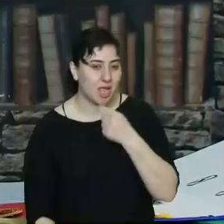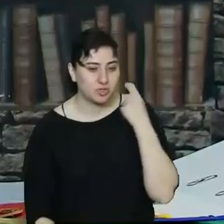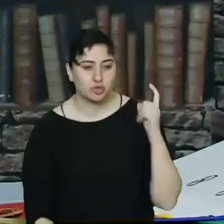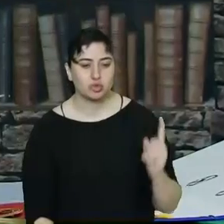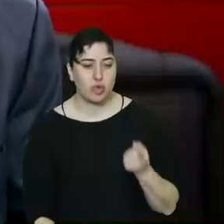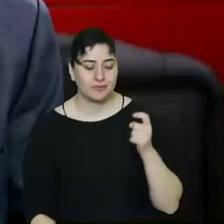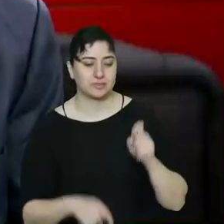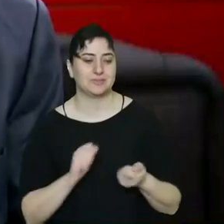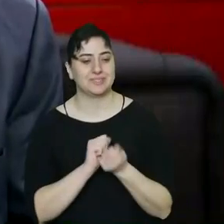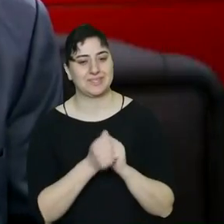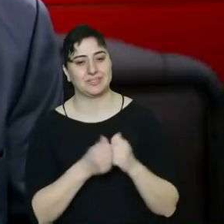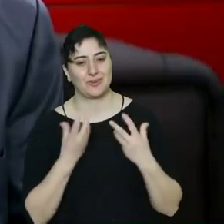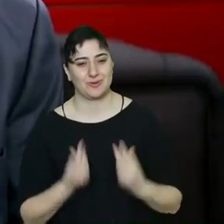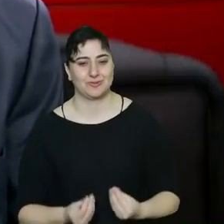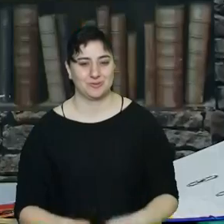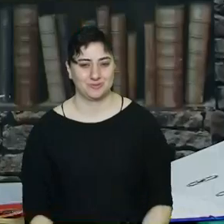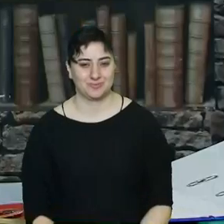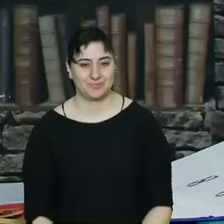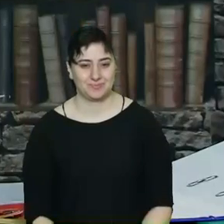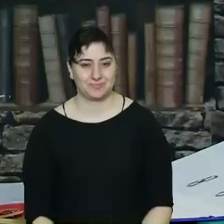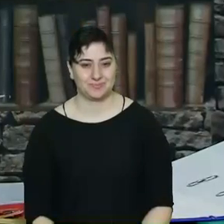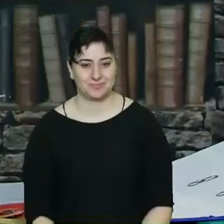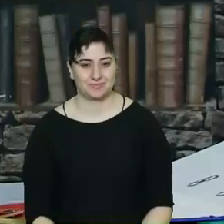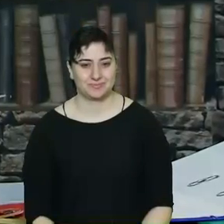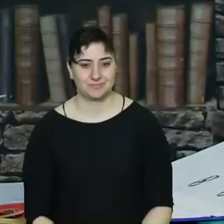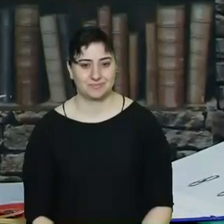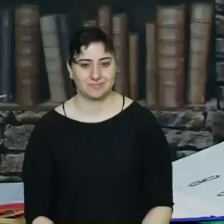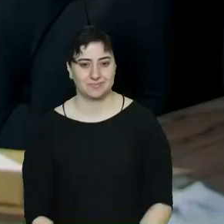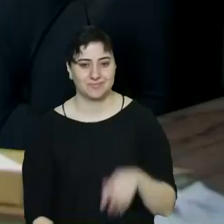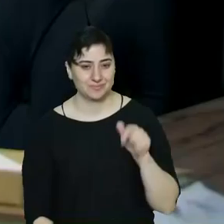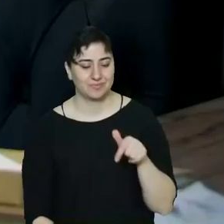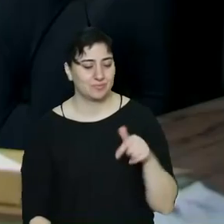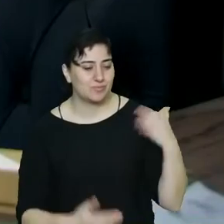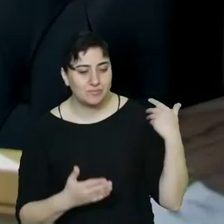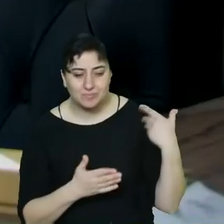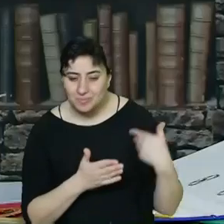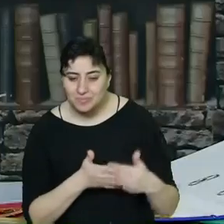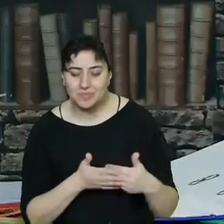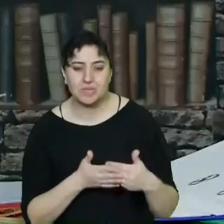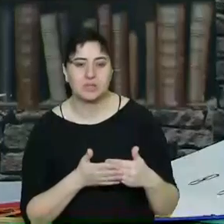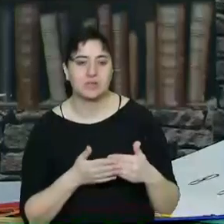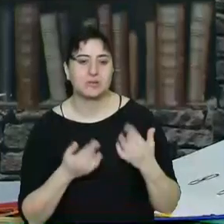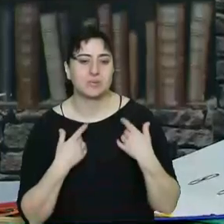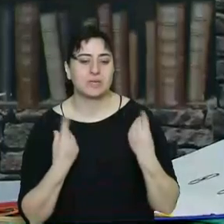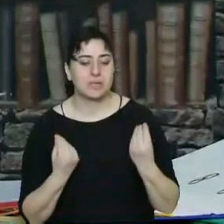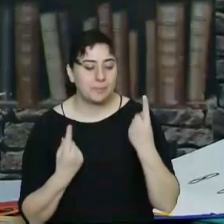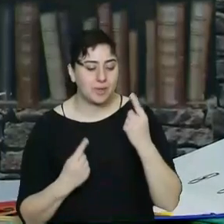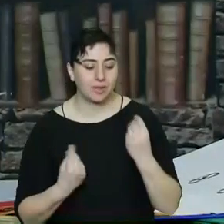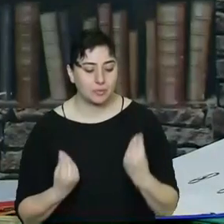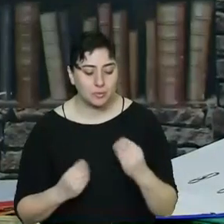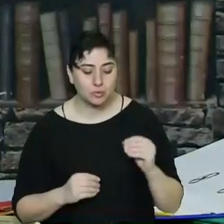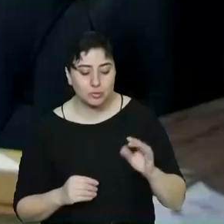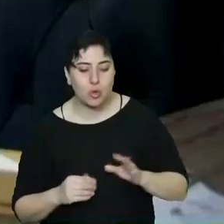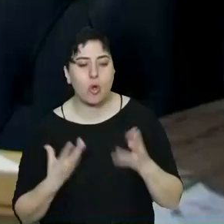çok tuhaf davranıyordum. Ya ben bugüne kadar size layık bir evlat olamadım diye